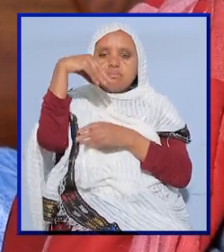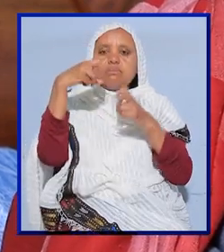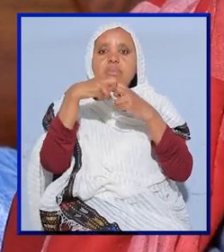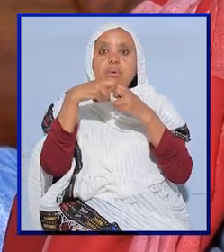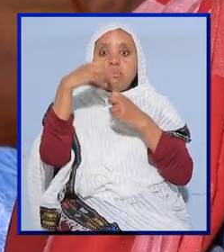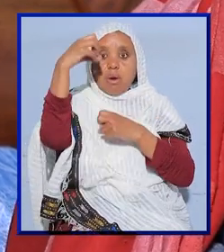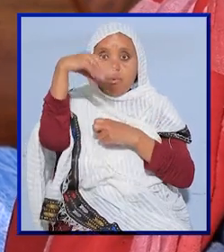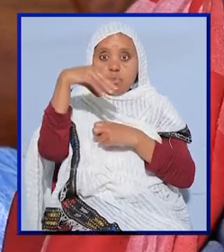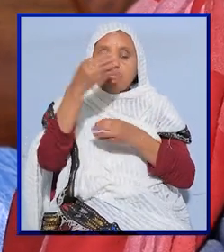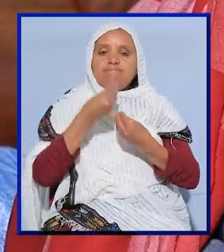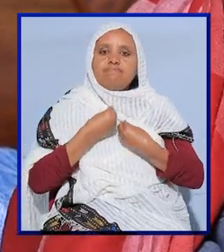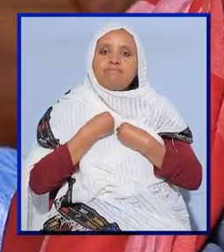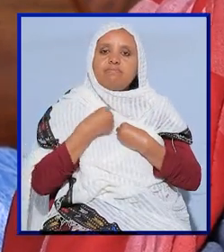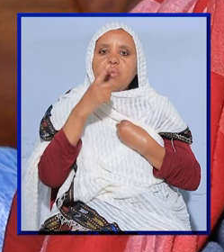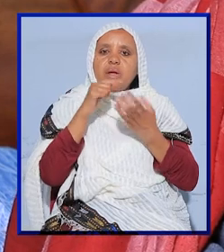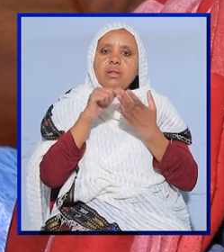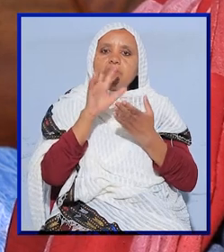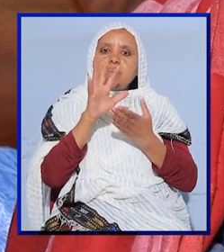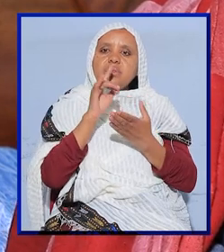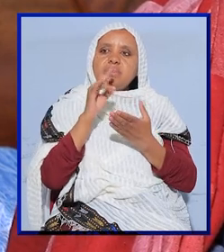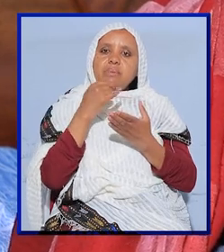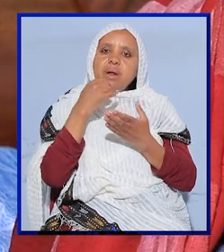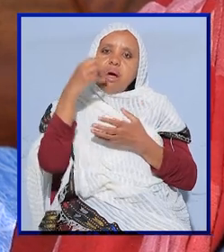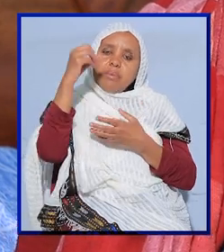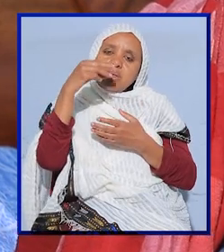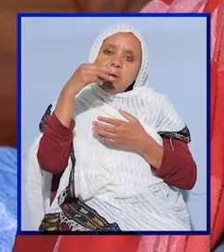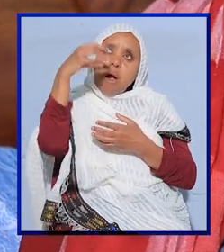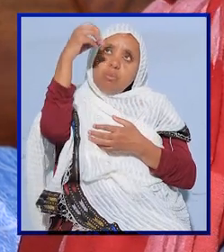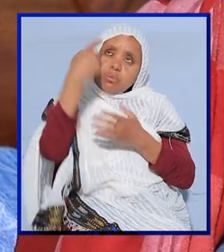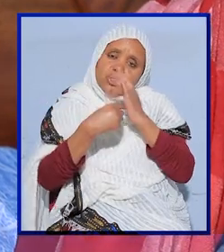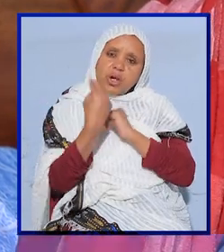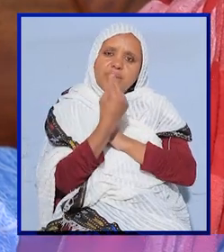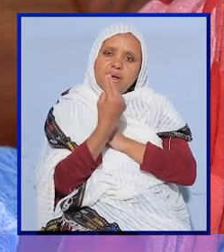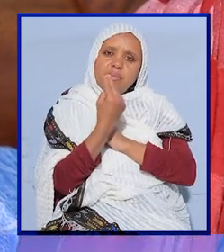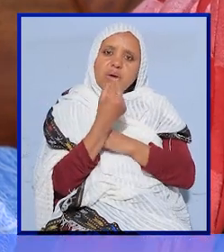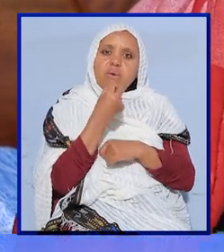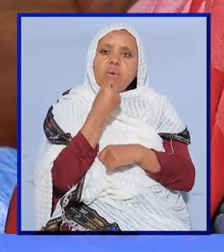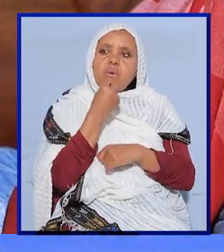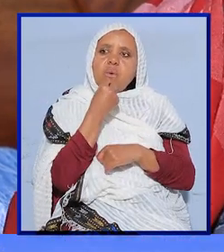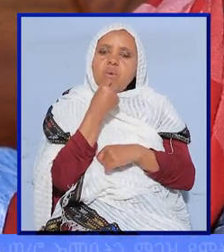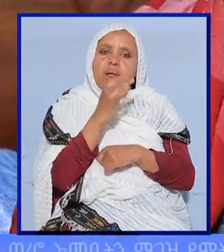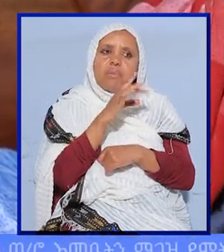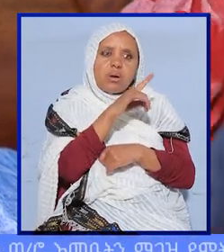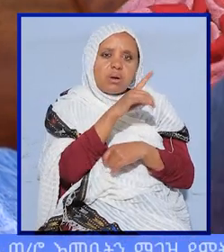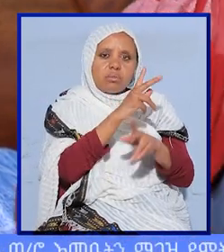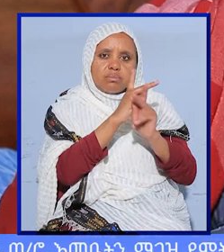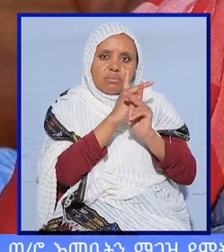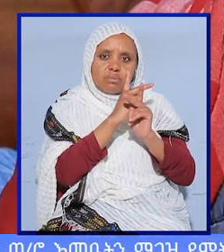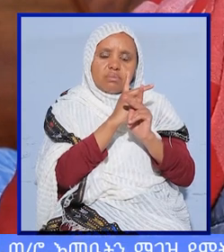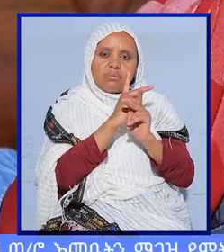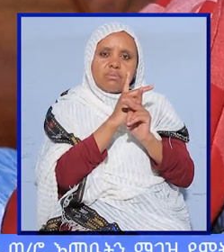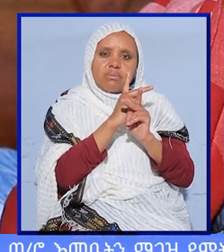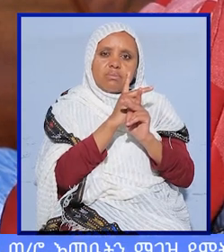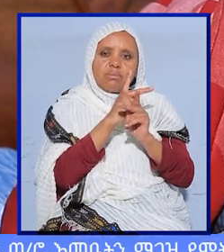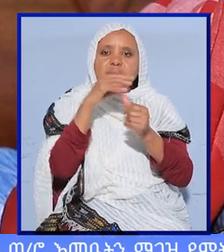ለአምፖል ብቻ በሁል 1.5 ምናምን አምጥተን አምፖል እንጠቀማለን ውሃ የለንም ውሃ ከእሷ